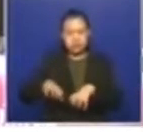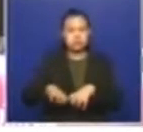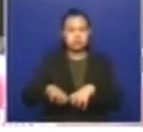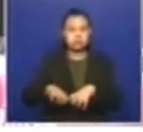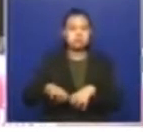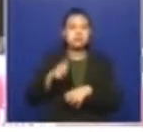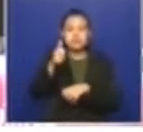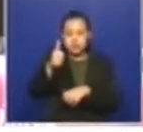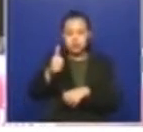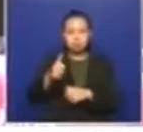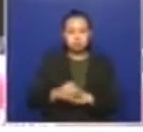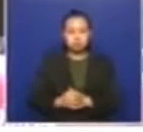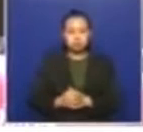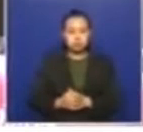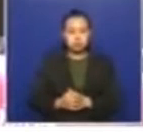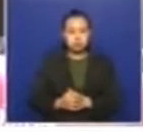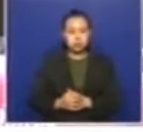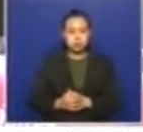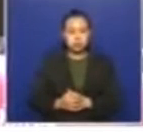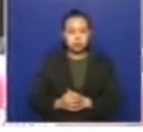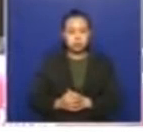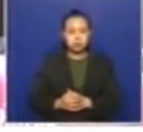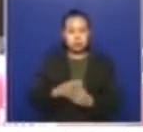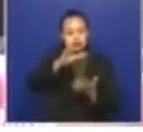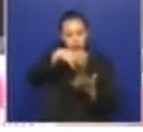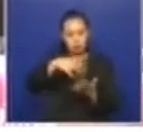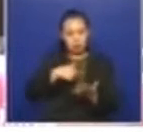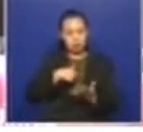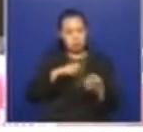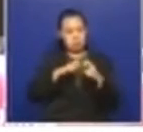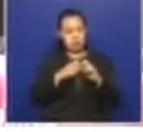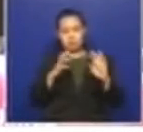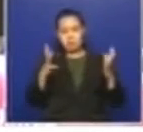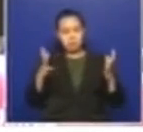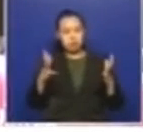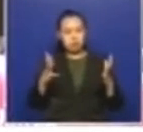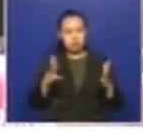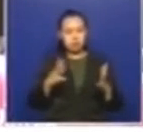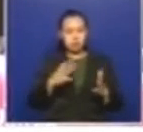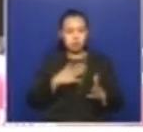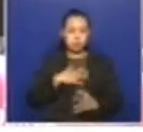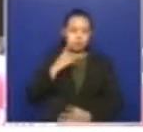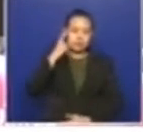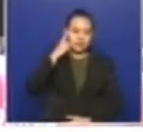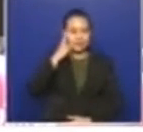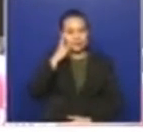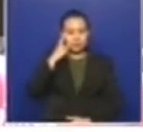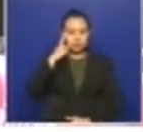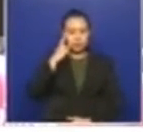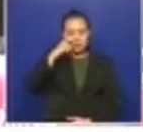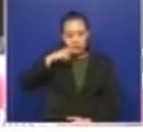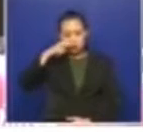สูงถ้าฟังท่านพูดอย่างนั้นน่ะก็เหมือนว่าไม่มีปัญหาเลยผมจริงๆแล้วผมคิดด้วยไปอยู่ในประเทศเดียวกันหรือเปล่าด้ว